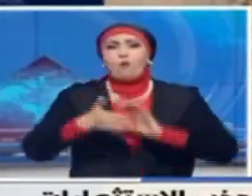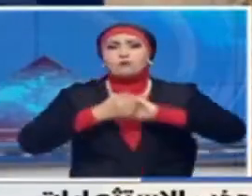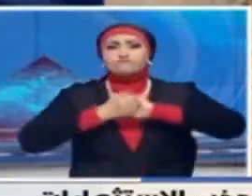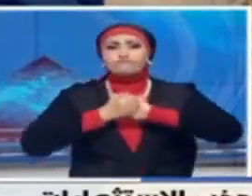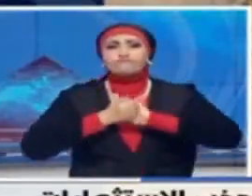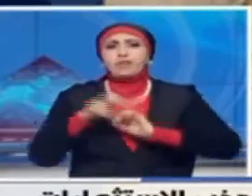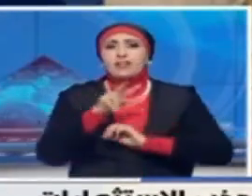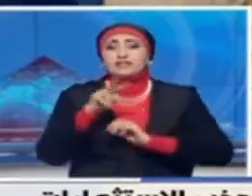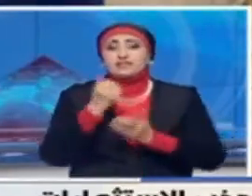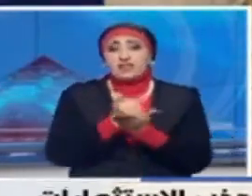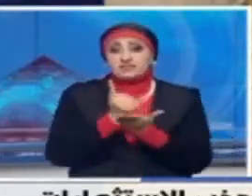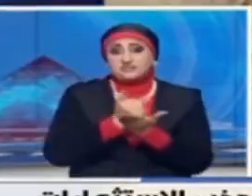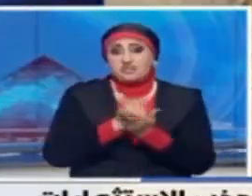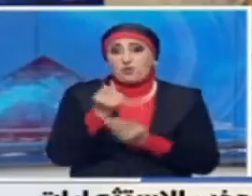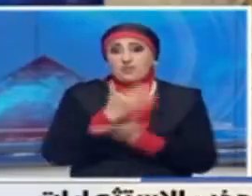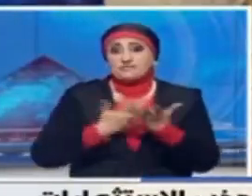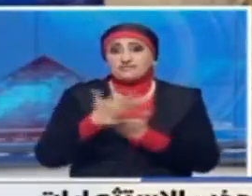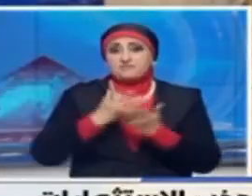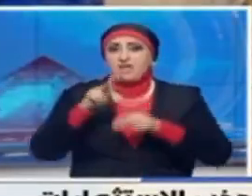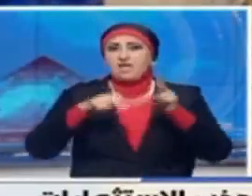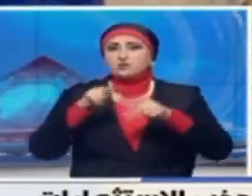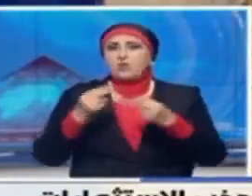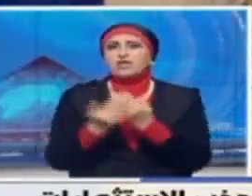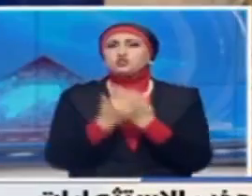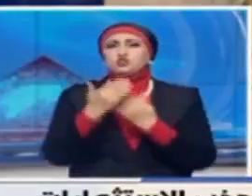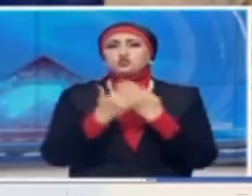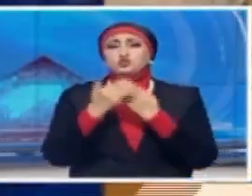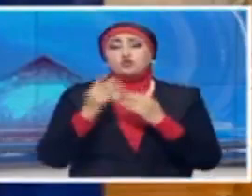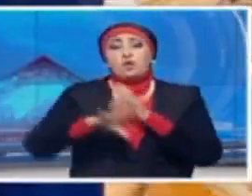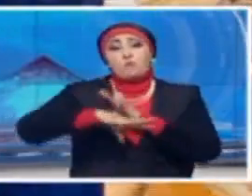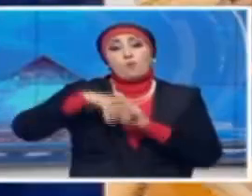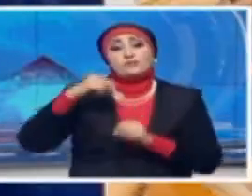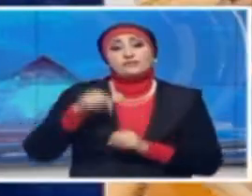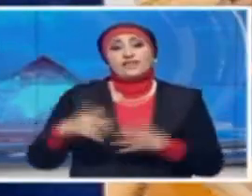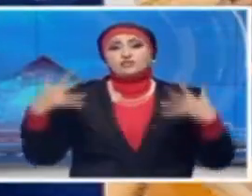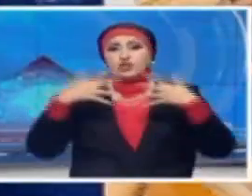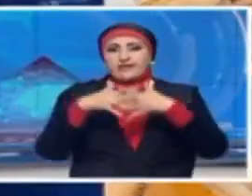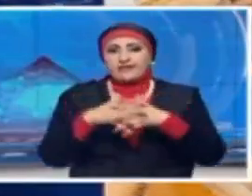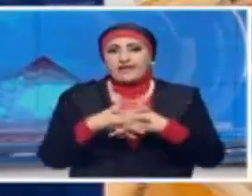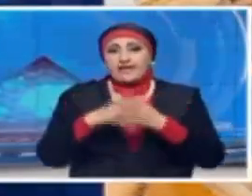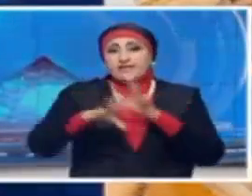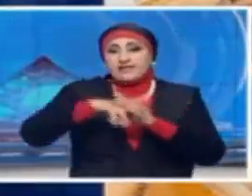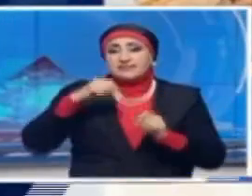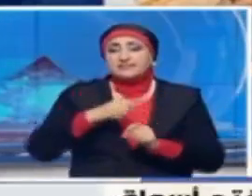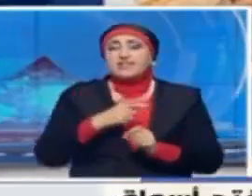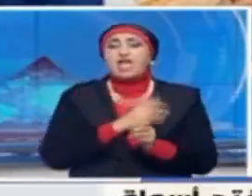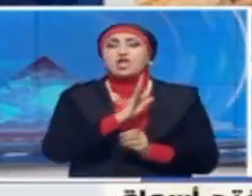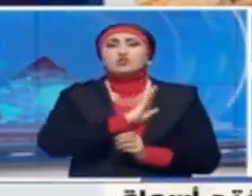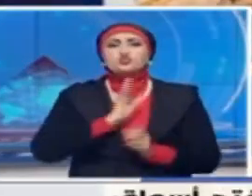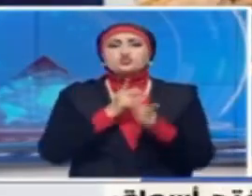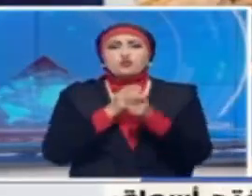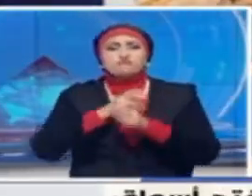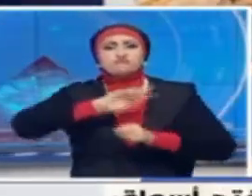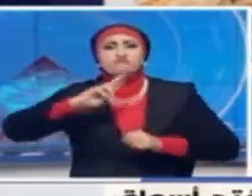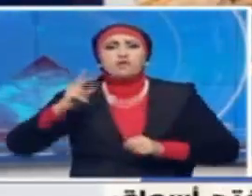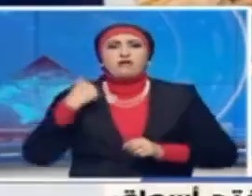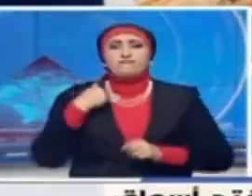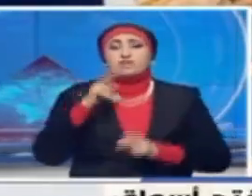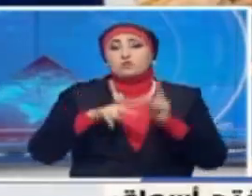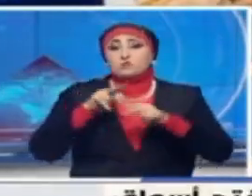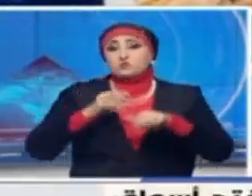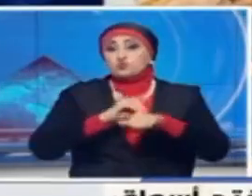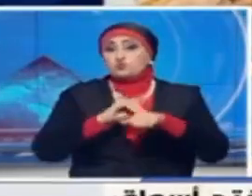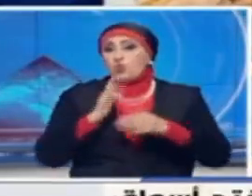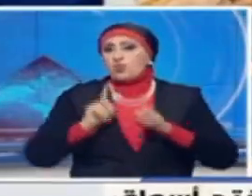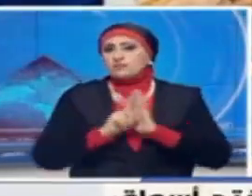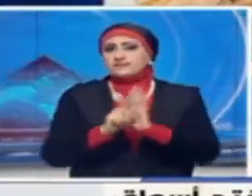العلاقات الاقتصادية والاستثمارية وفتح أسواق جديدة لمنتجات شركات الإنتاج الحربي بالسوق الصربية،